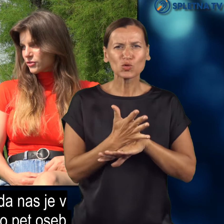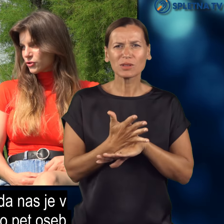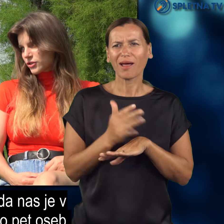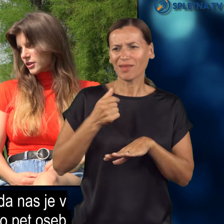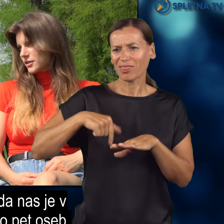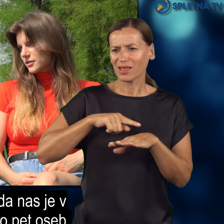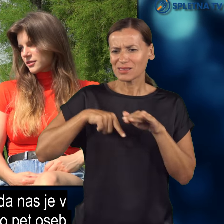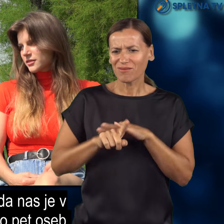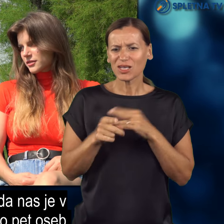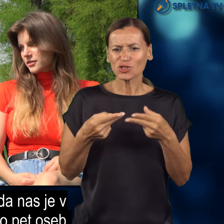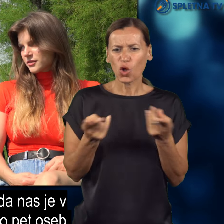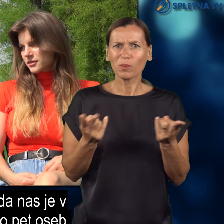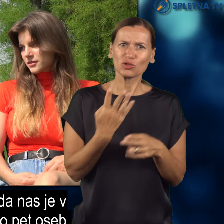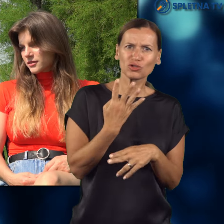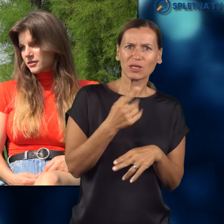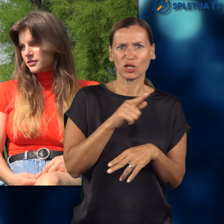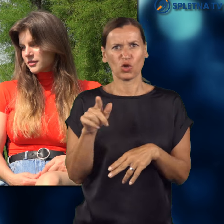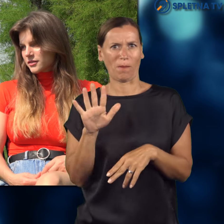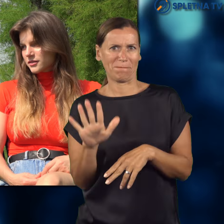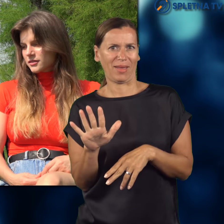koliko? 4 do 5, ne?